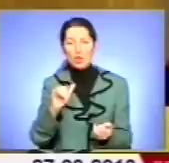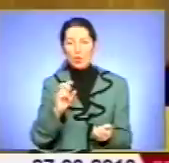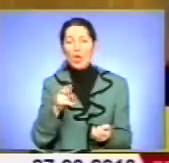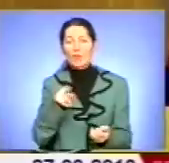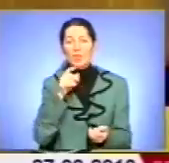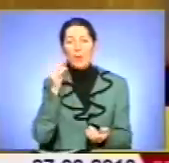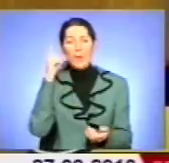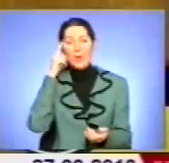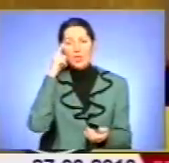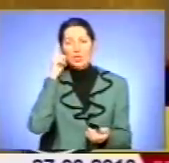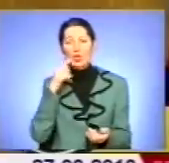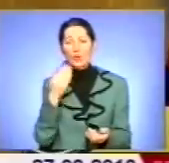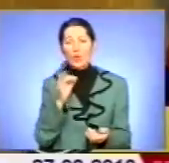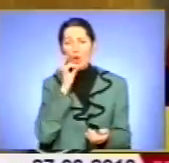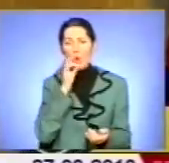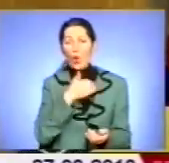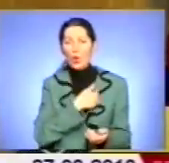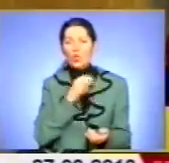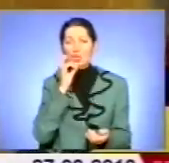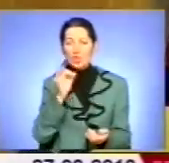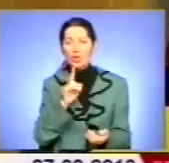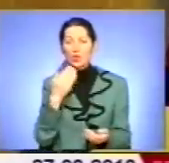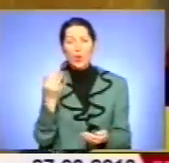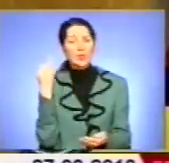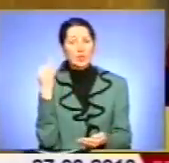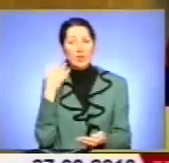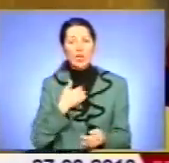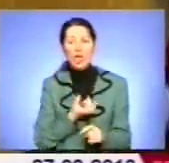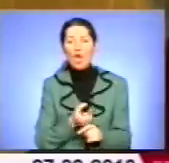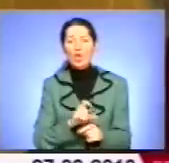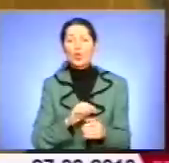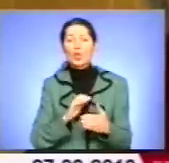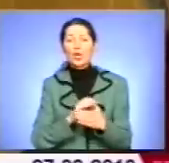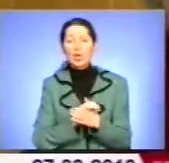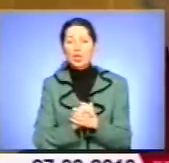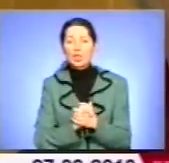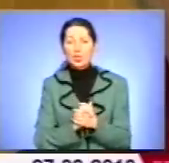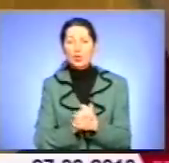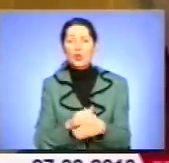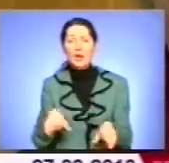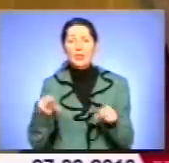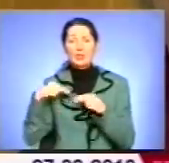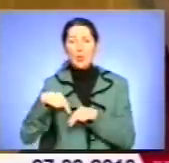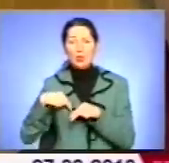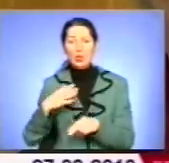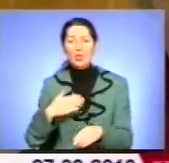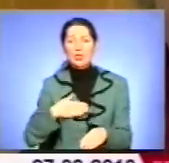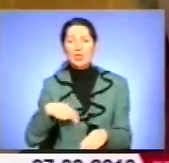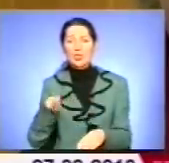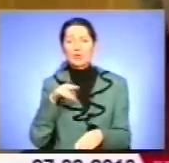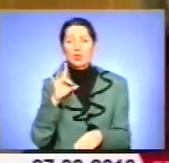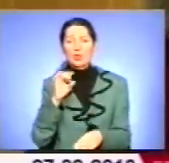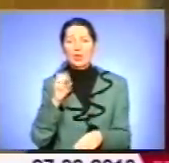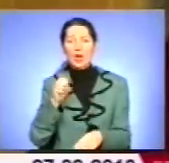хоче сказати і що його зацікавлює. Я дуже тісно співпрацюю з нашим драматургом,